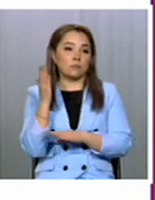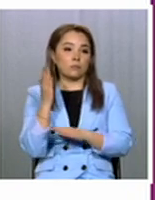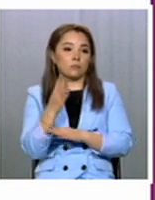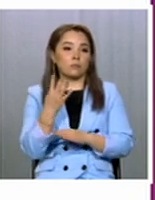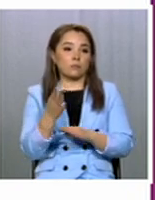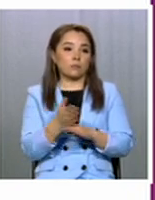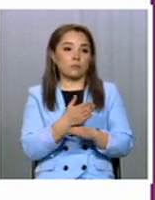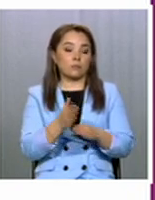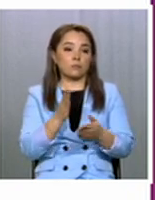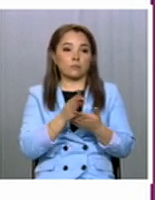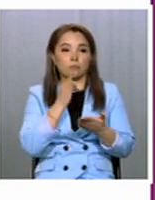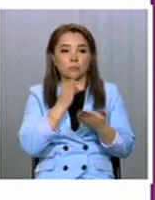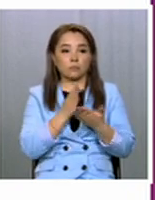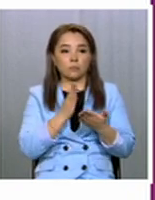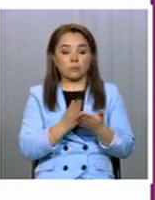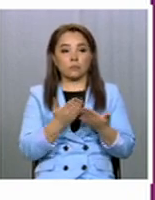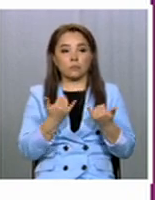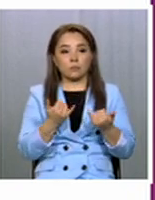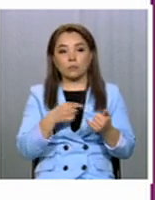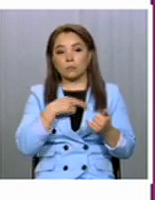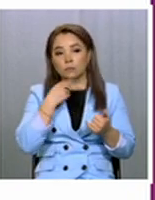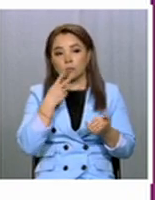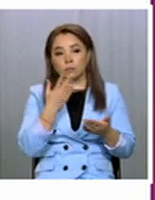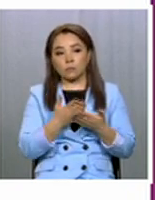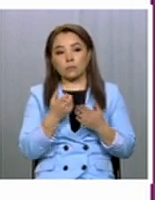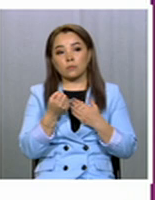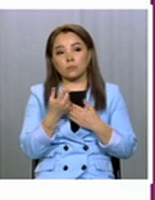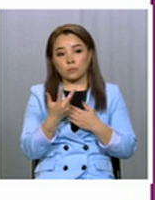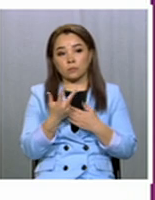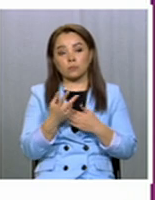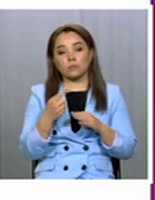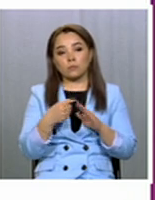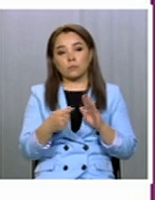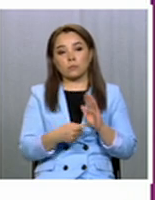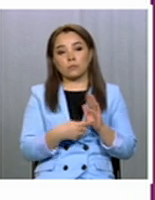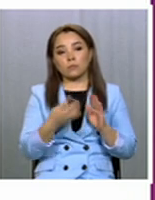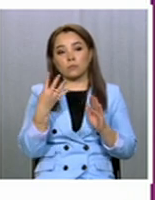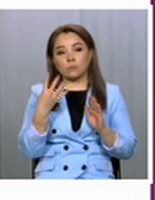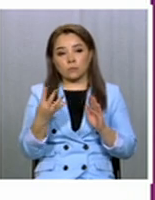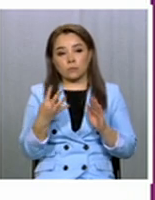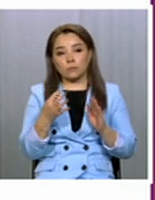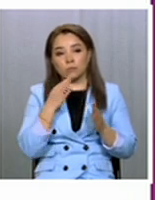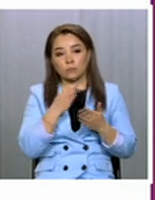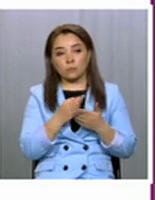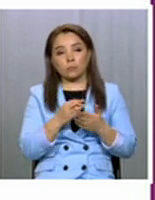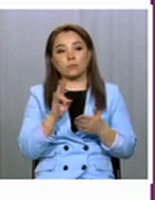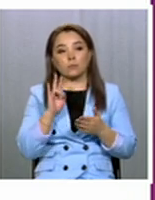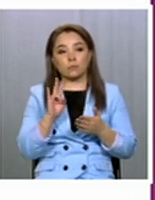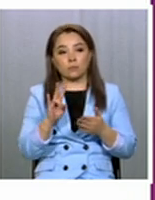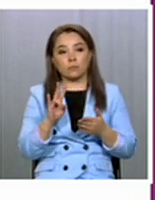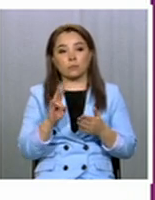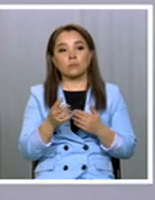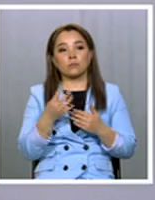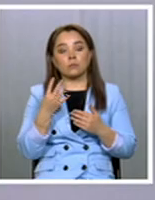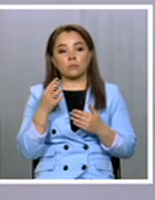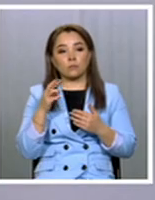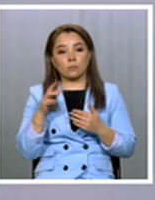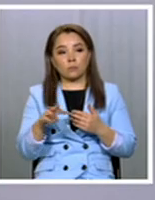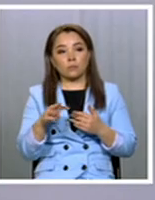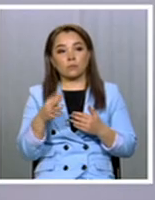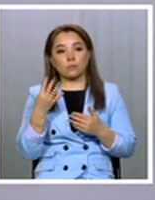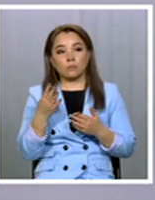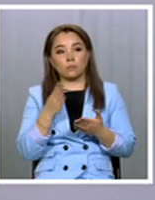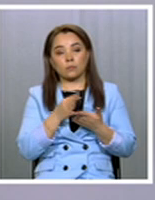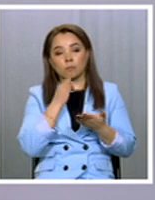бөлу. Ол үшін не істейміз? 13-ті 4-ке бөлеміз. 13 бізде N, 4 M.